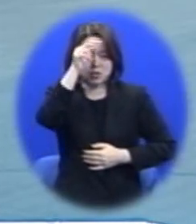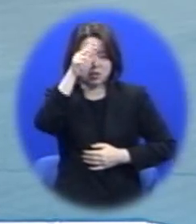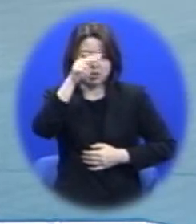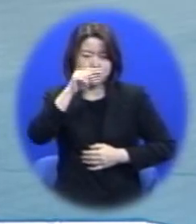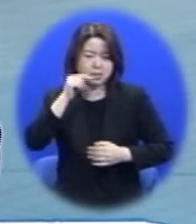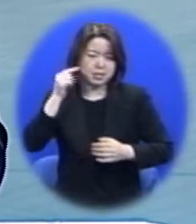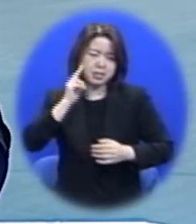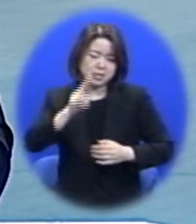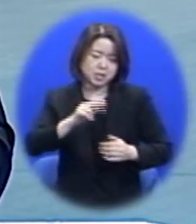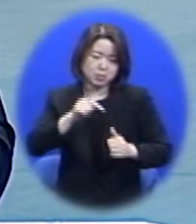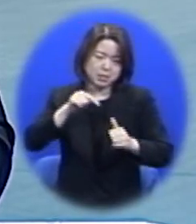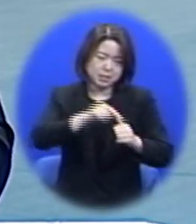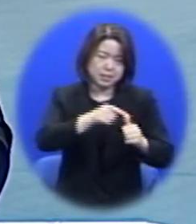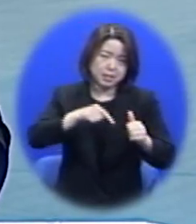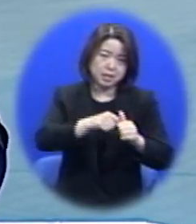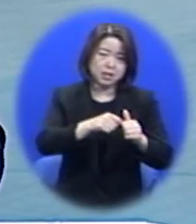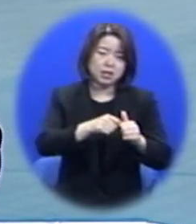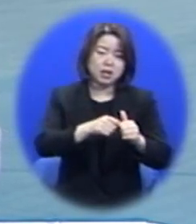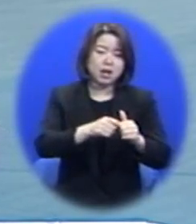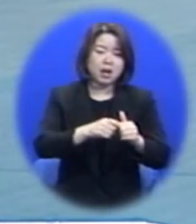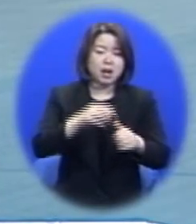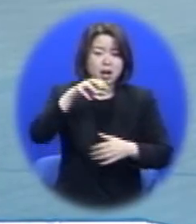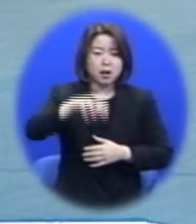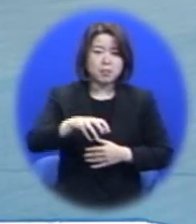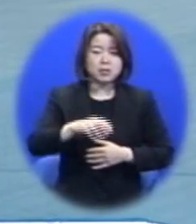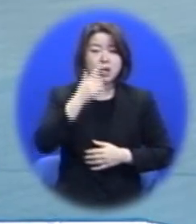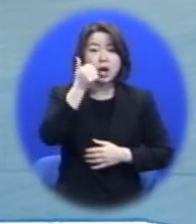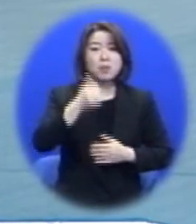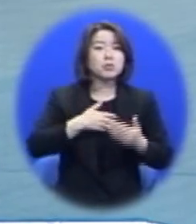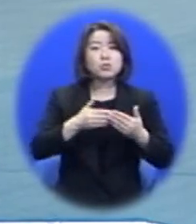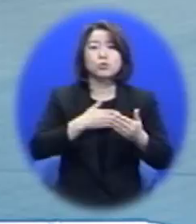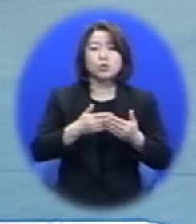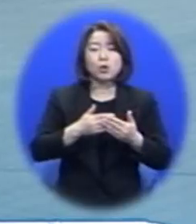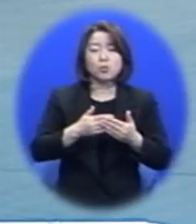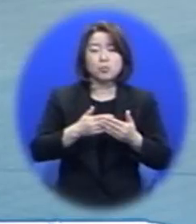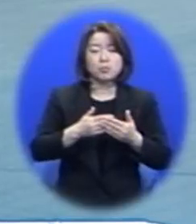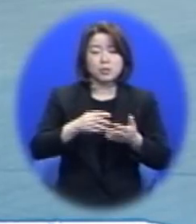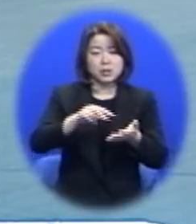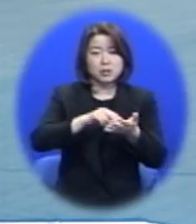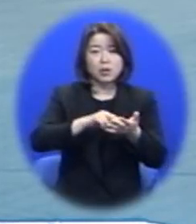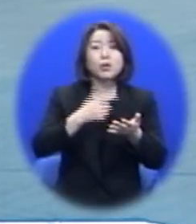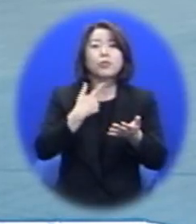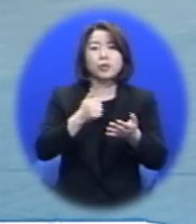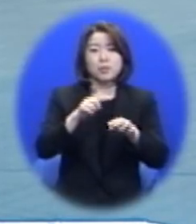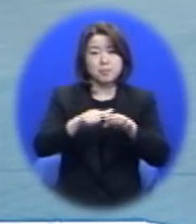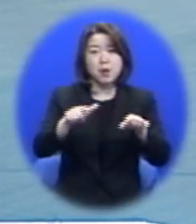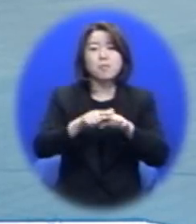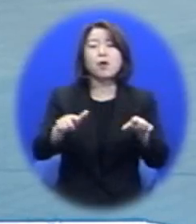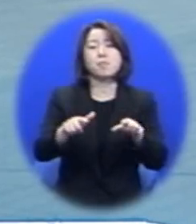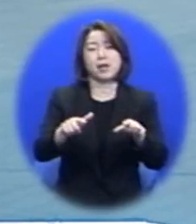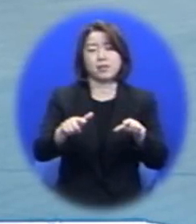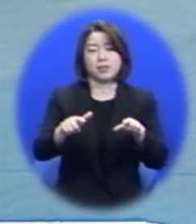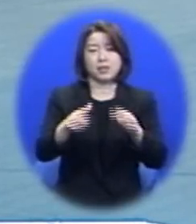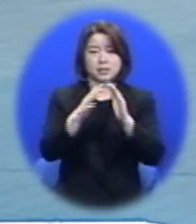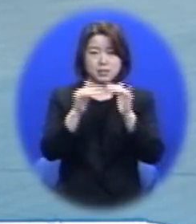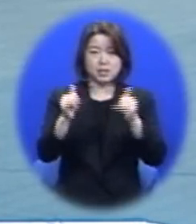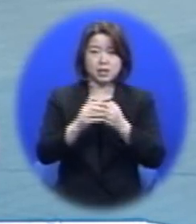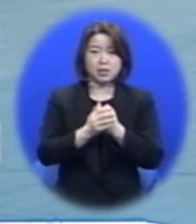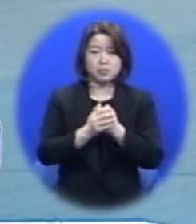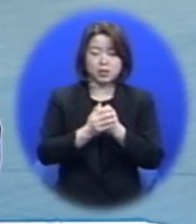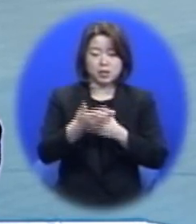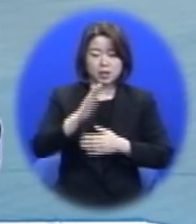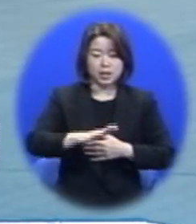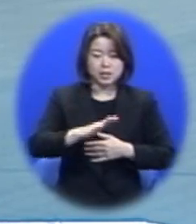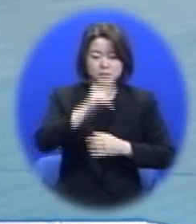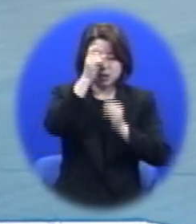위협 앞에서 아버지는 두려움을 감추지 못하셨던 평범한 사람에 불과했습니다. 그러나 기도를 마친